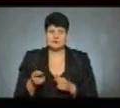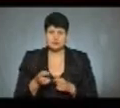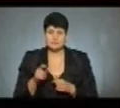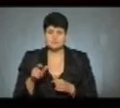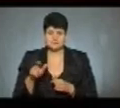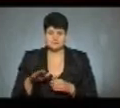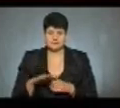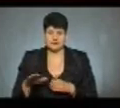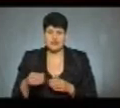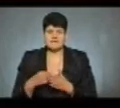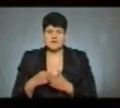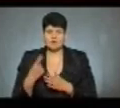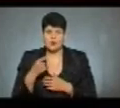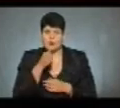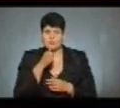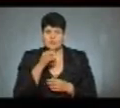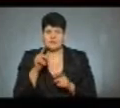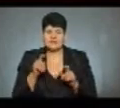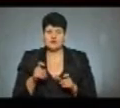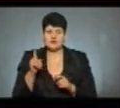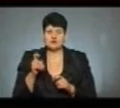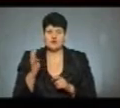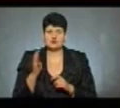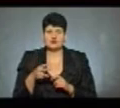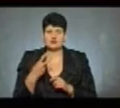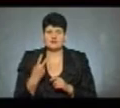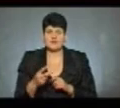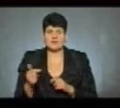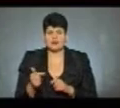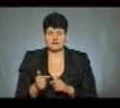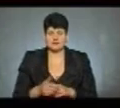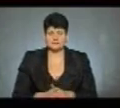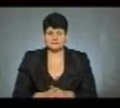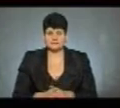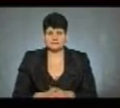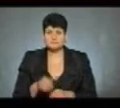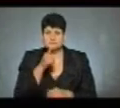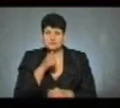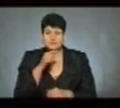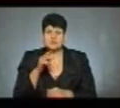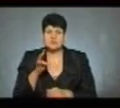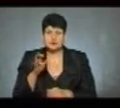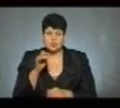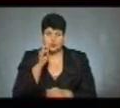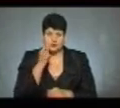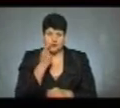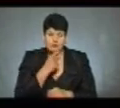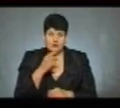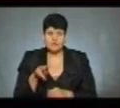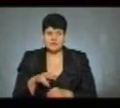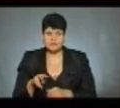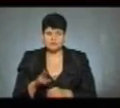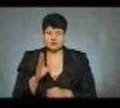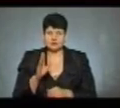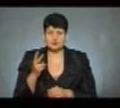абітурієнтів вартість одного пробного тесту – 142 гривні, розповів Юрій Шайнюк. Пробне ЗНО з української мови та літератури